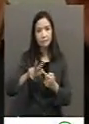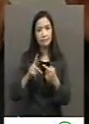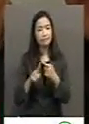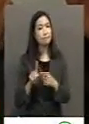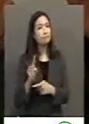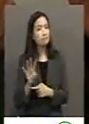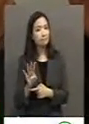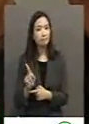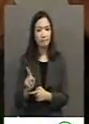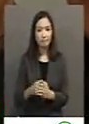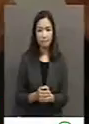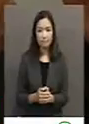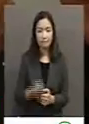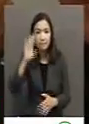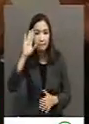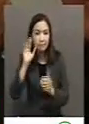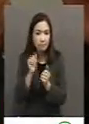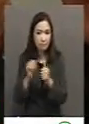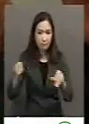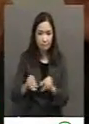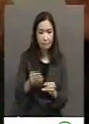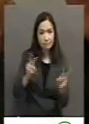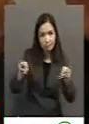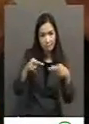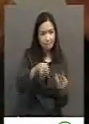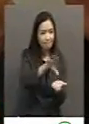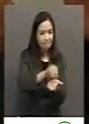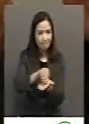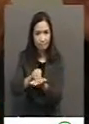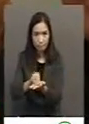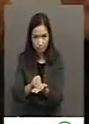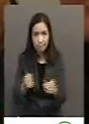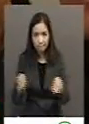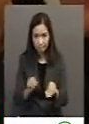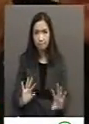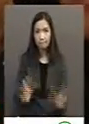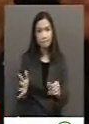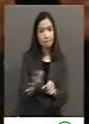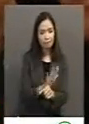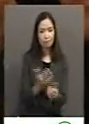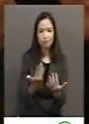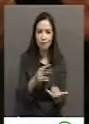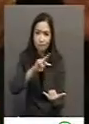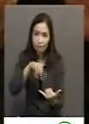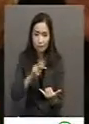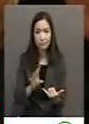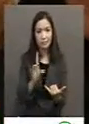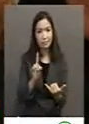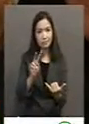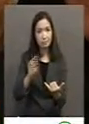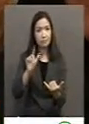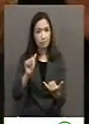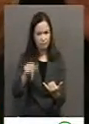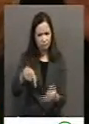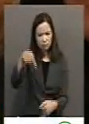นการสอบสวนคดีนี้พนักงานสอบสวนใกล้จะรวบรวมพยานหลักฐานเสร็จสมบูรณ์แล้วค่ะรอเพียงผลการตรวจพิสูจน์ DNA ในจุด